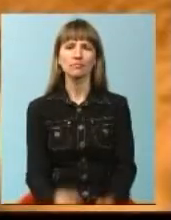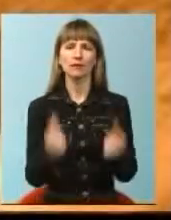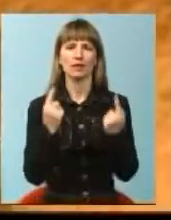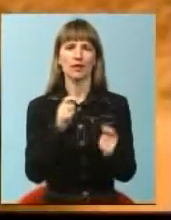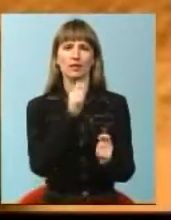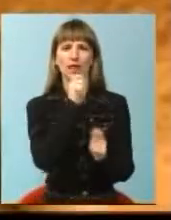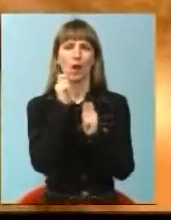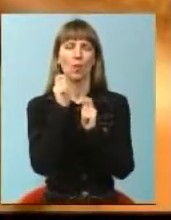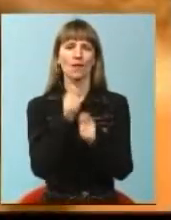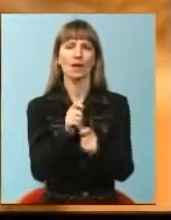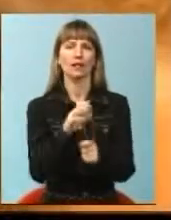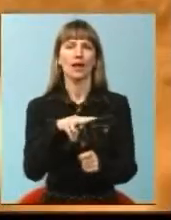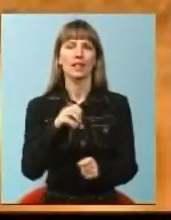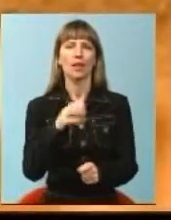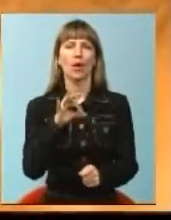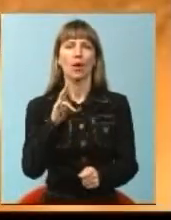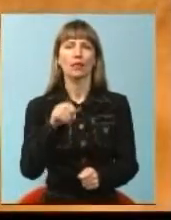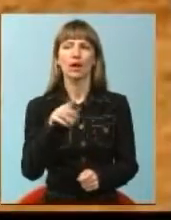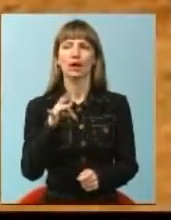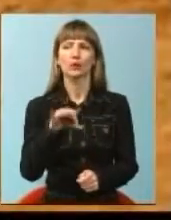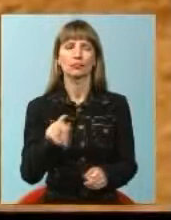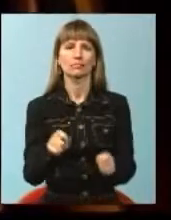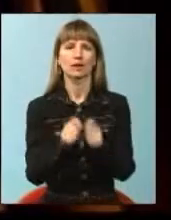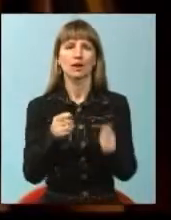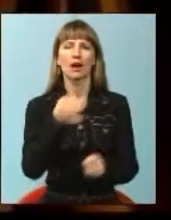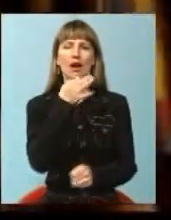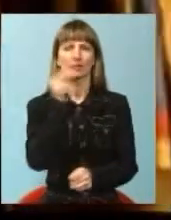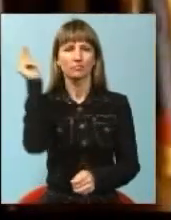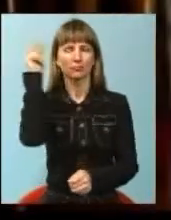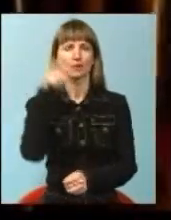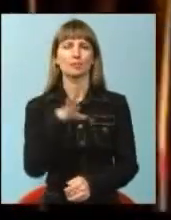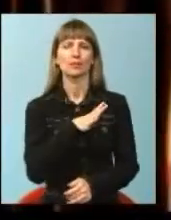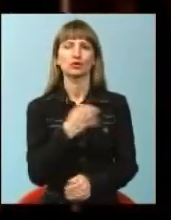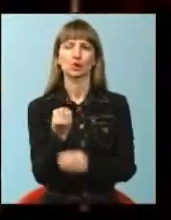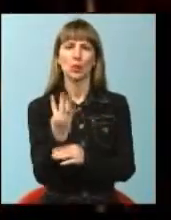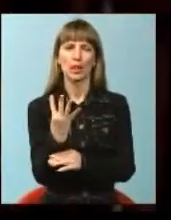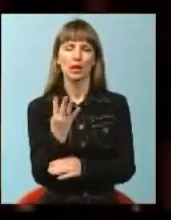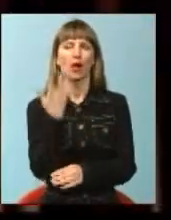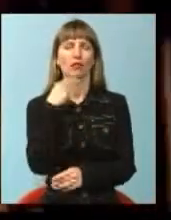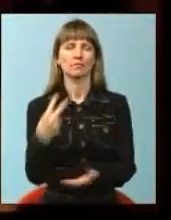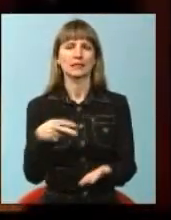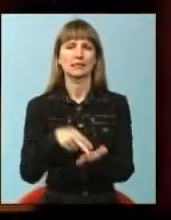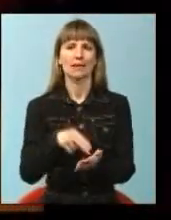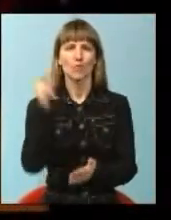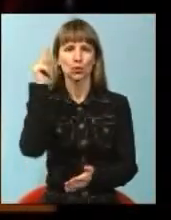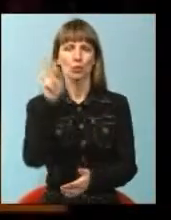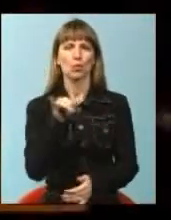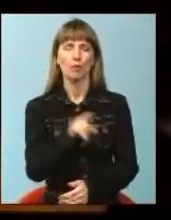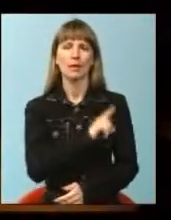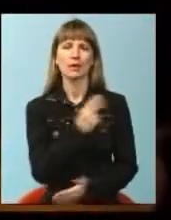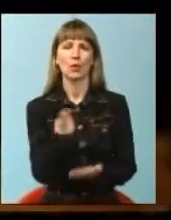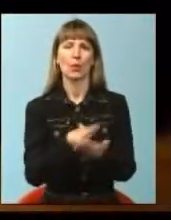Величезне дарування Леонардо розкрилося рано, в роки навчання. Йому було 14, коли він став учнем у